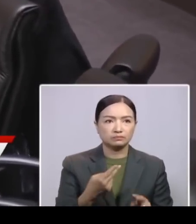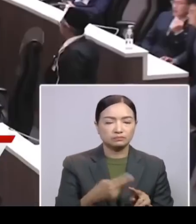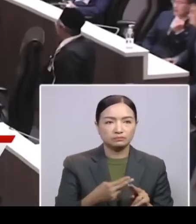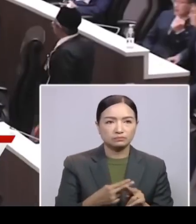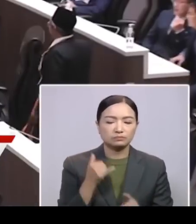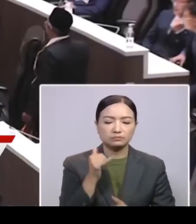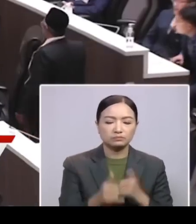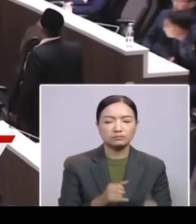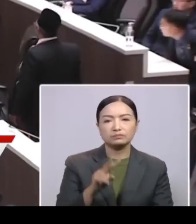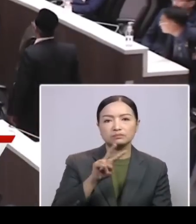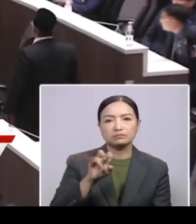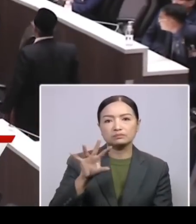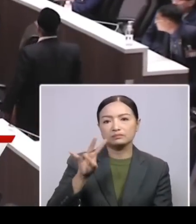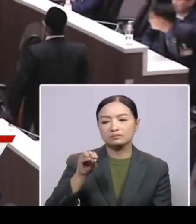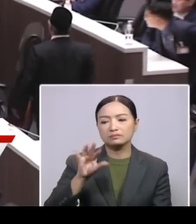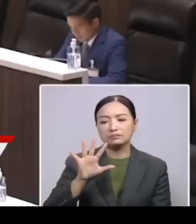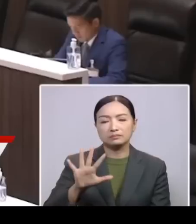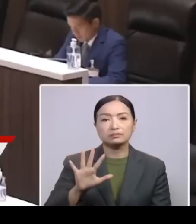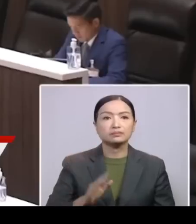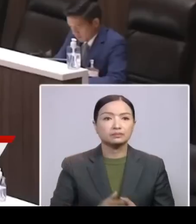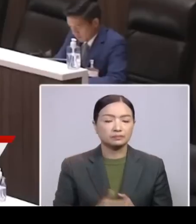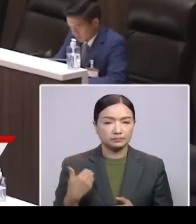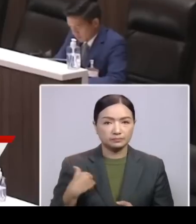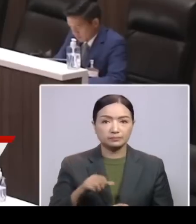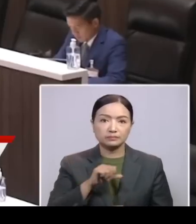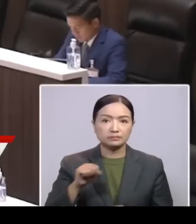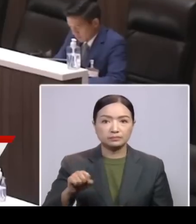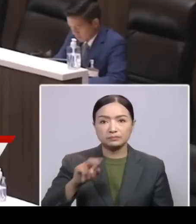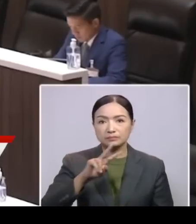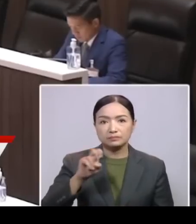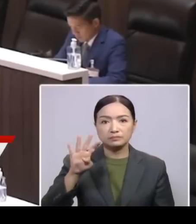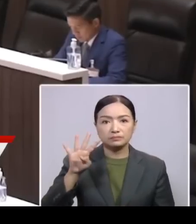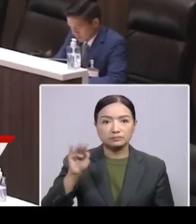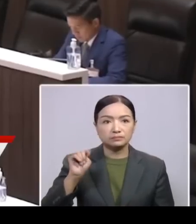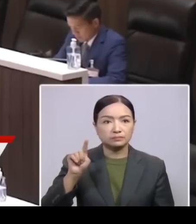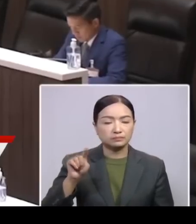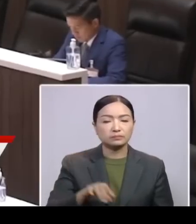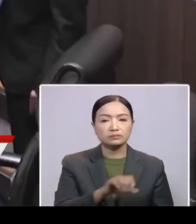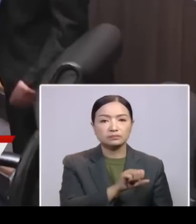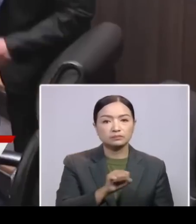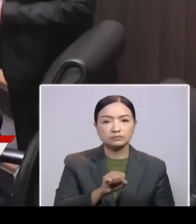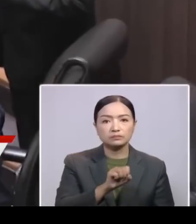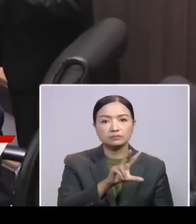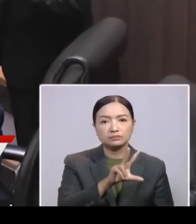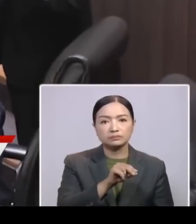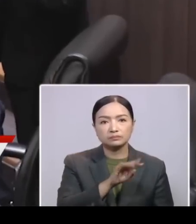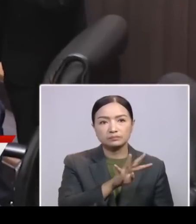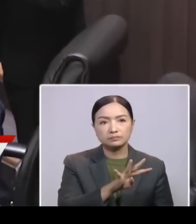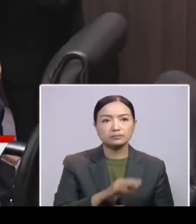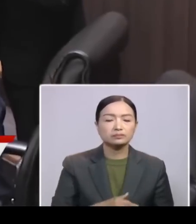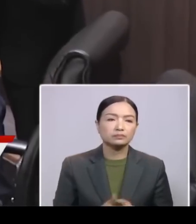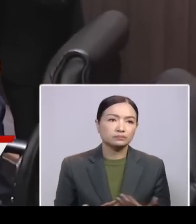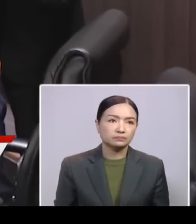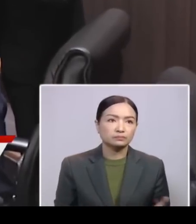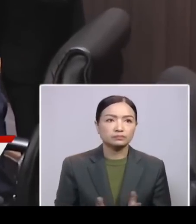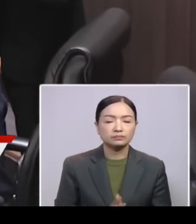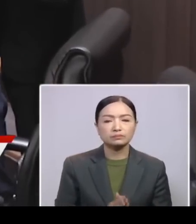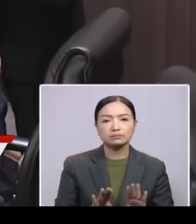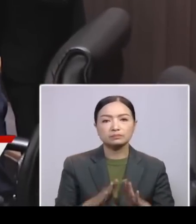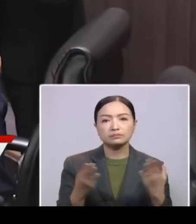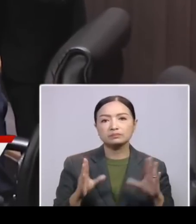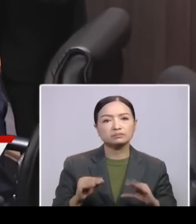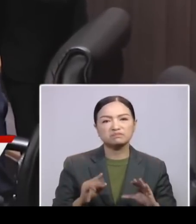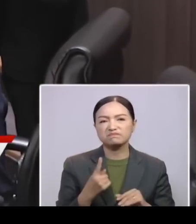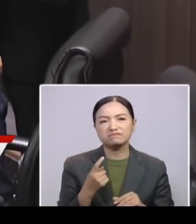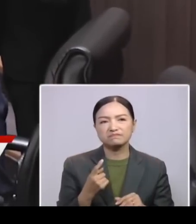มากัน275คนค่ะมีส.ส.241คนส.ว.34คนเท่านั้นนะคะก็เลยไม่สามารถเปิดประชุมได้ตามเ